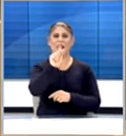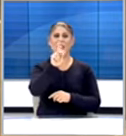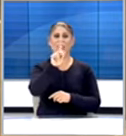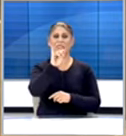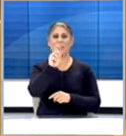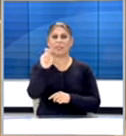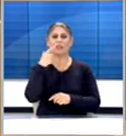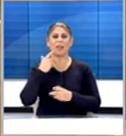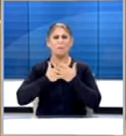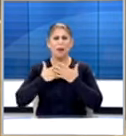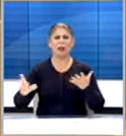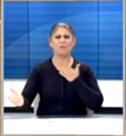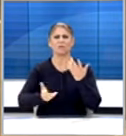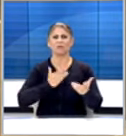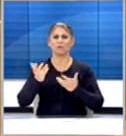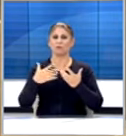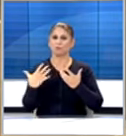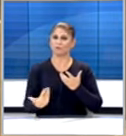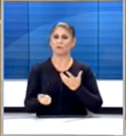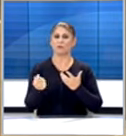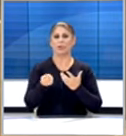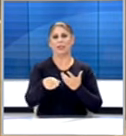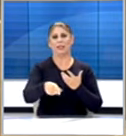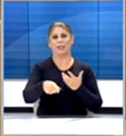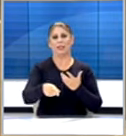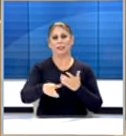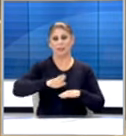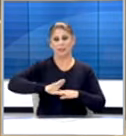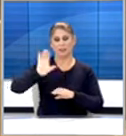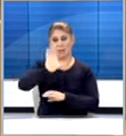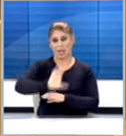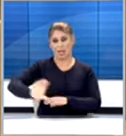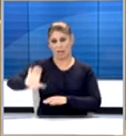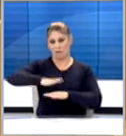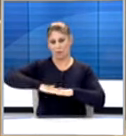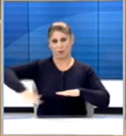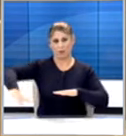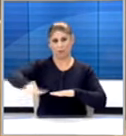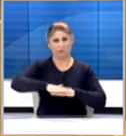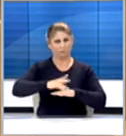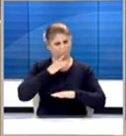μεγαλύτερη πυρκαγιά που έχει συμβεί σε ευρωπαϊκό έδαφος. Ας είμαστε ειλικρινείς.